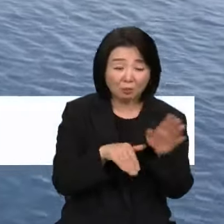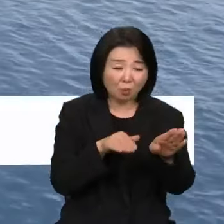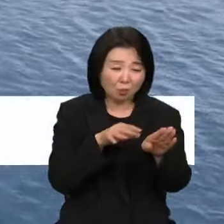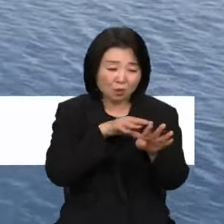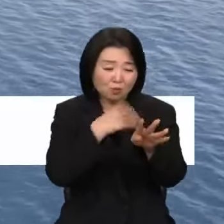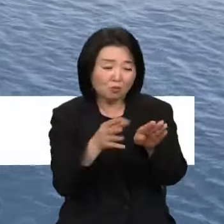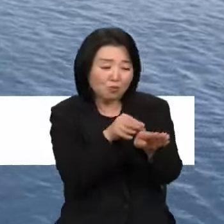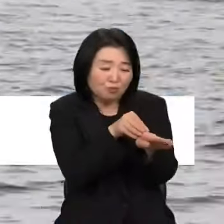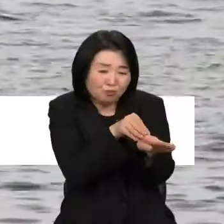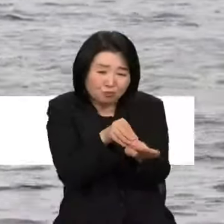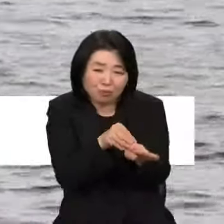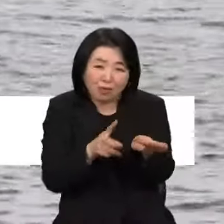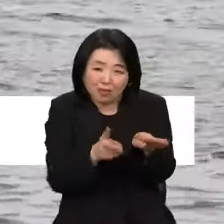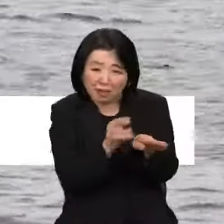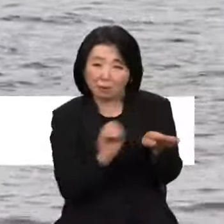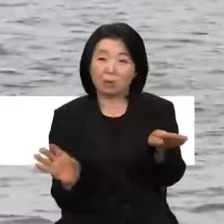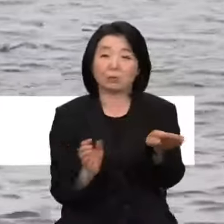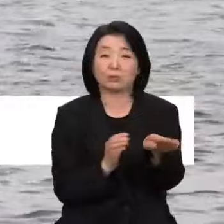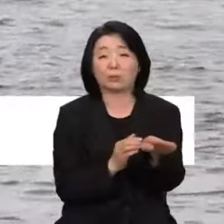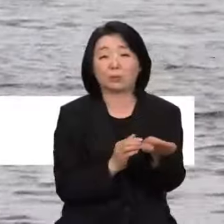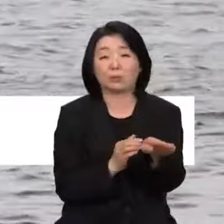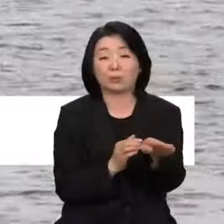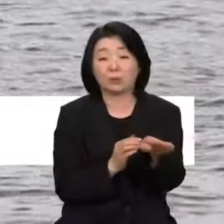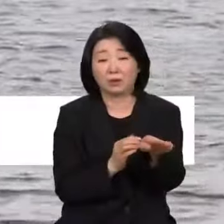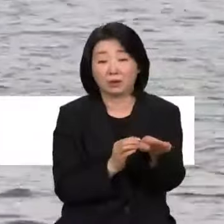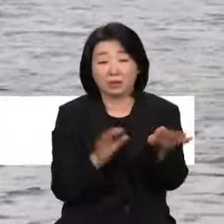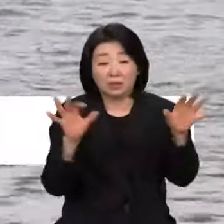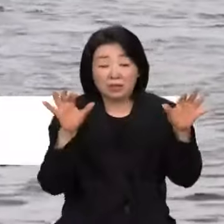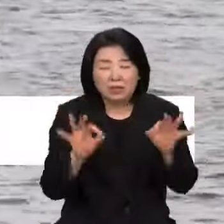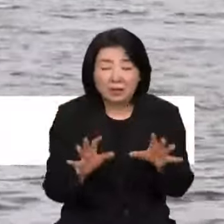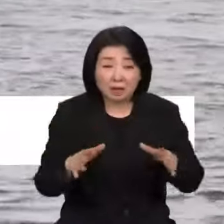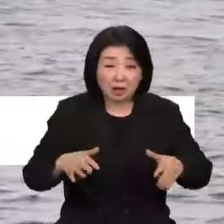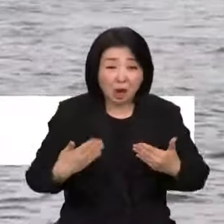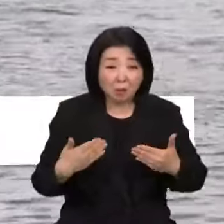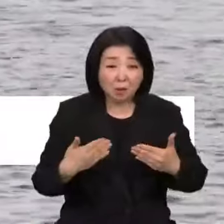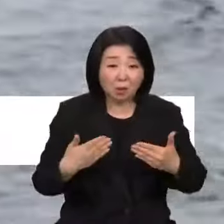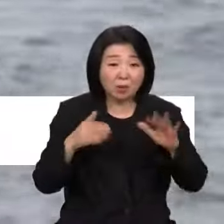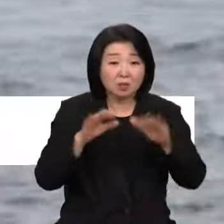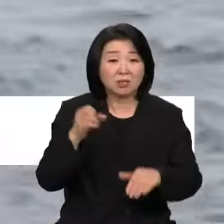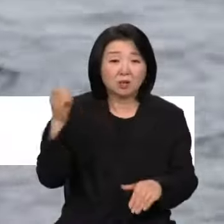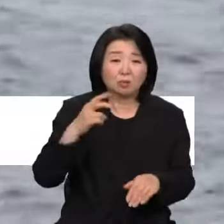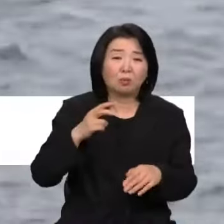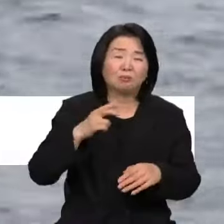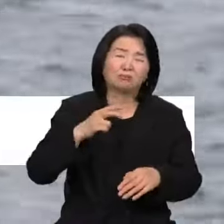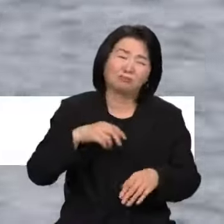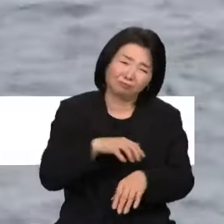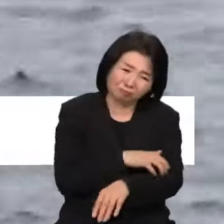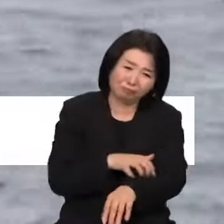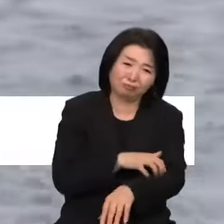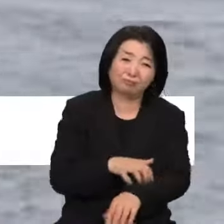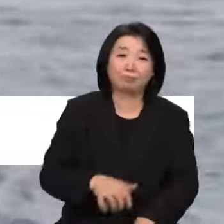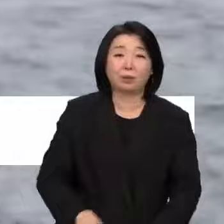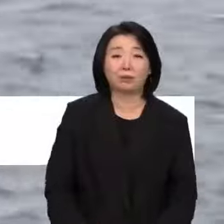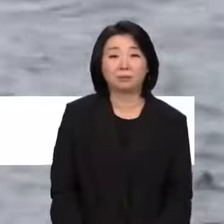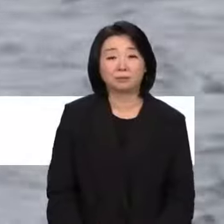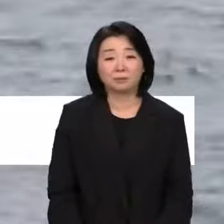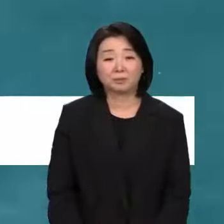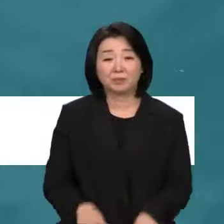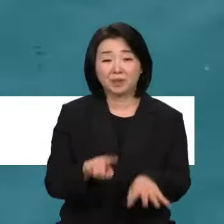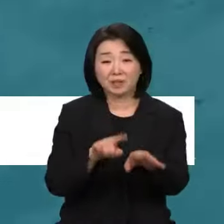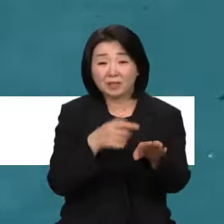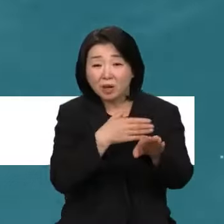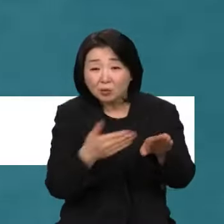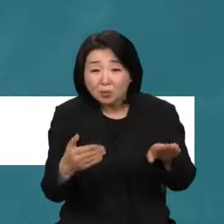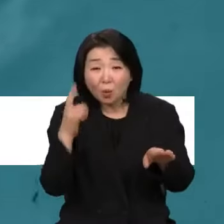있는 그물 일부를 잘라냈습니다 잠깐 홀과 분했던 몸은 이제 더 불편해졌습니다 시간이 흘러